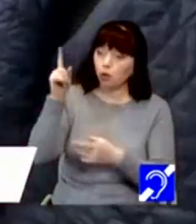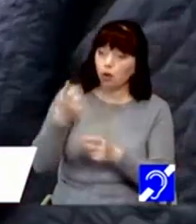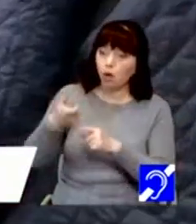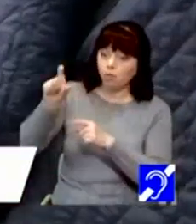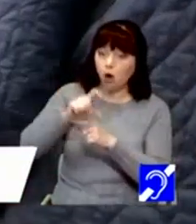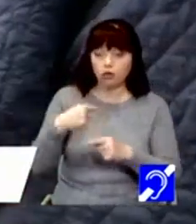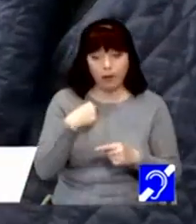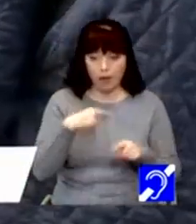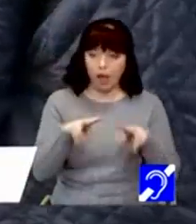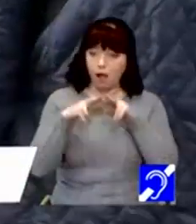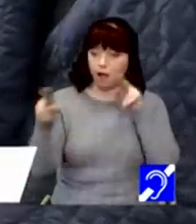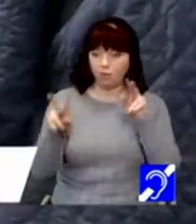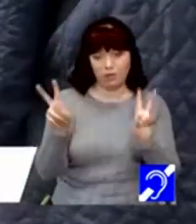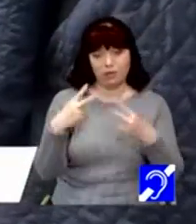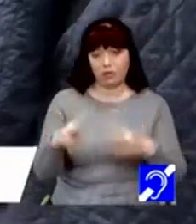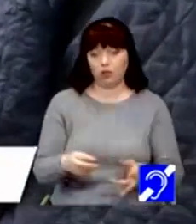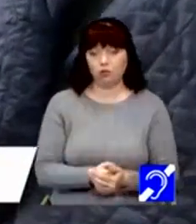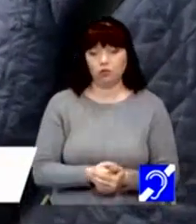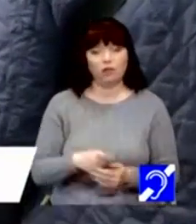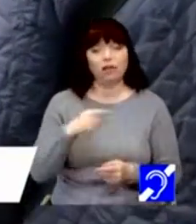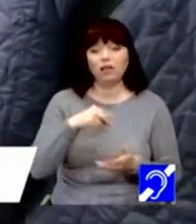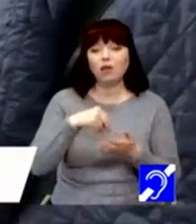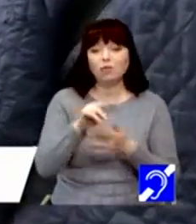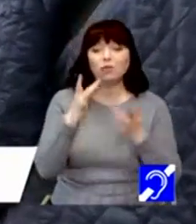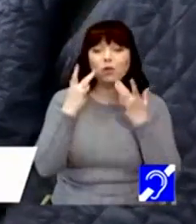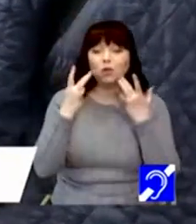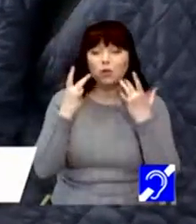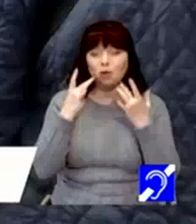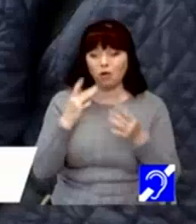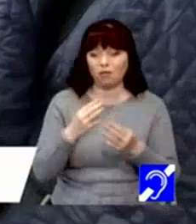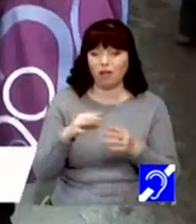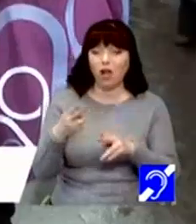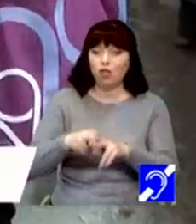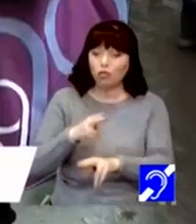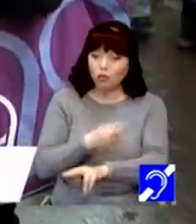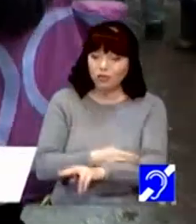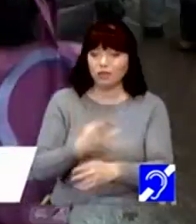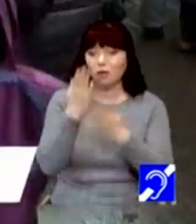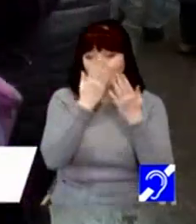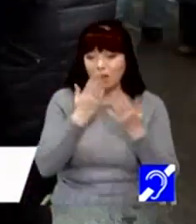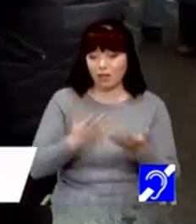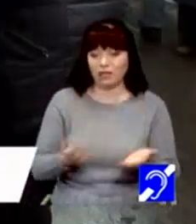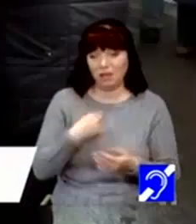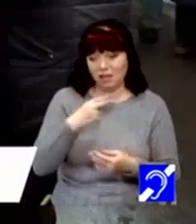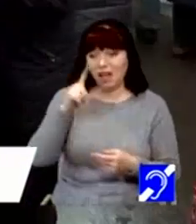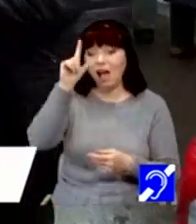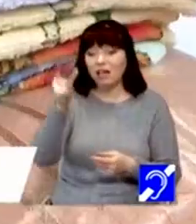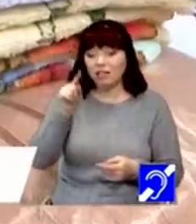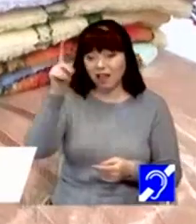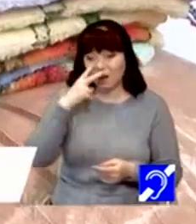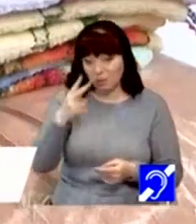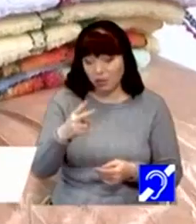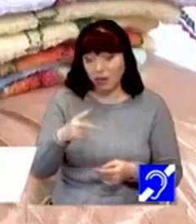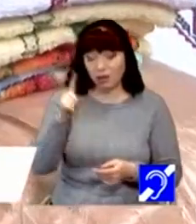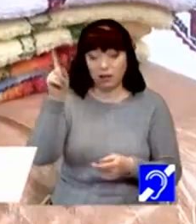pimen a am cumpărat mai multe ceva ușor consumi stergare Eu am fost la etaj am văzut ce e acolo Și